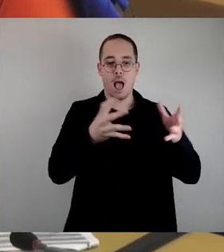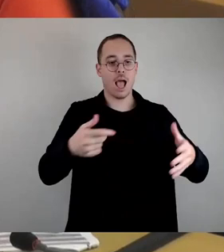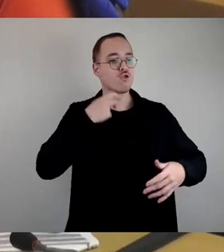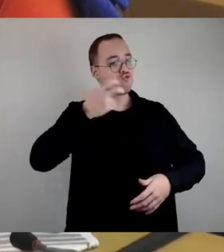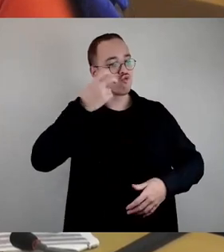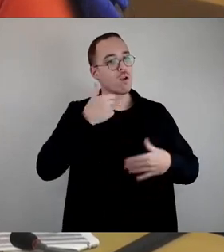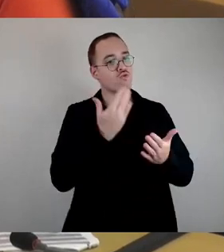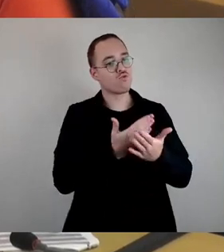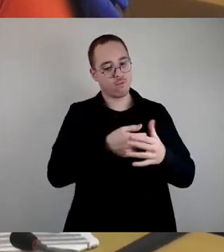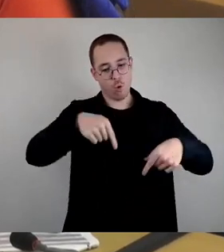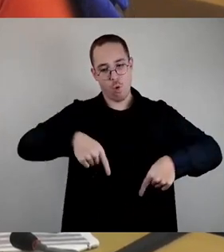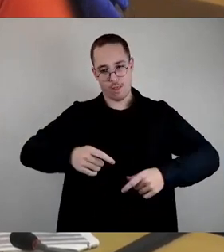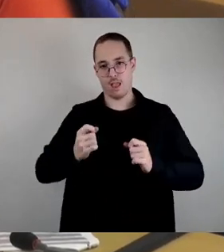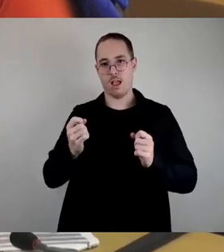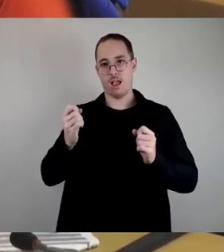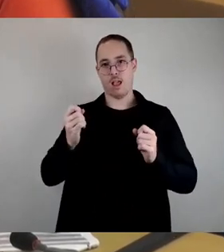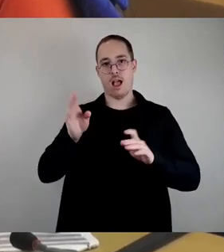Abstimmung.